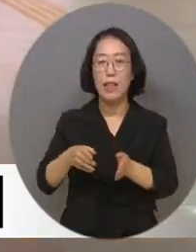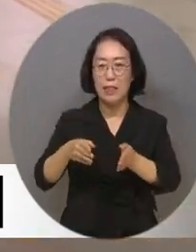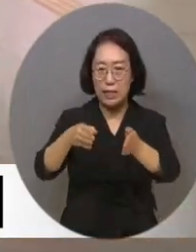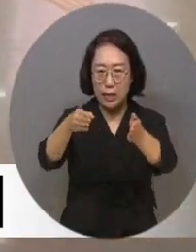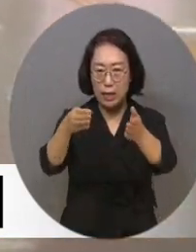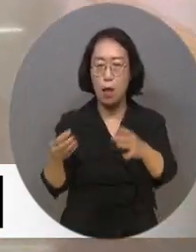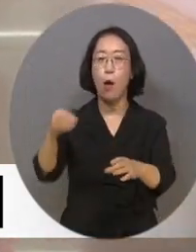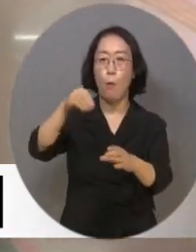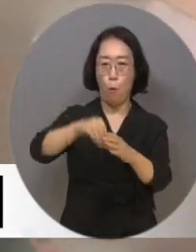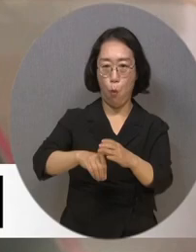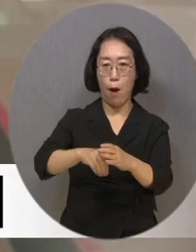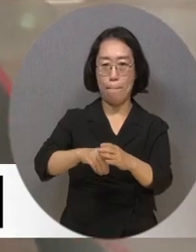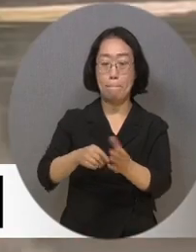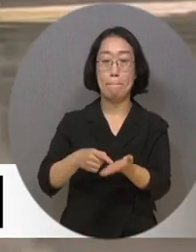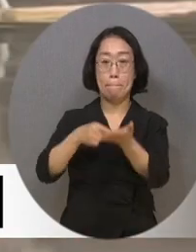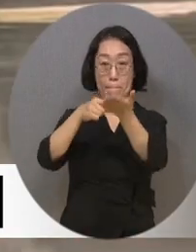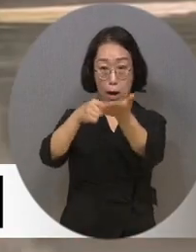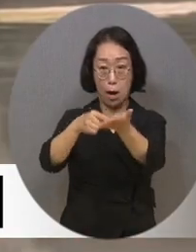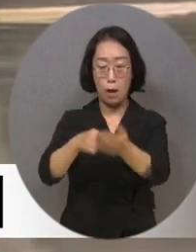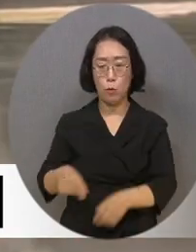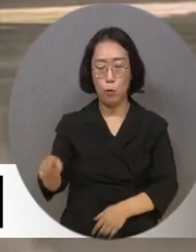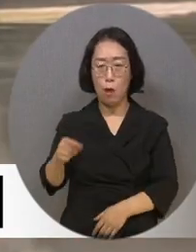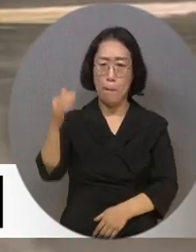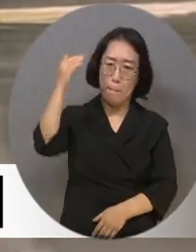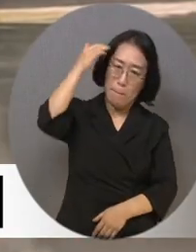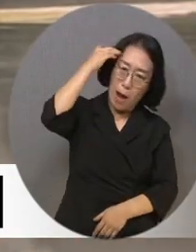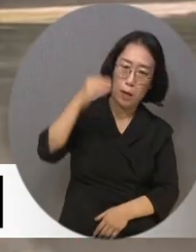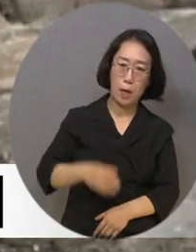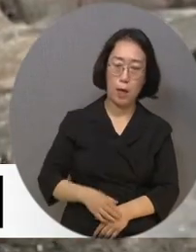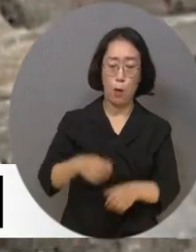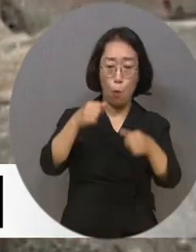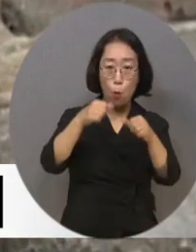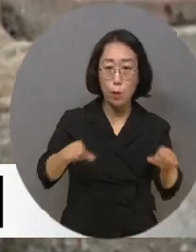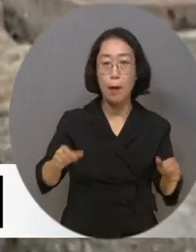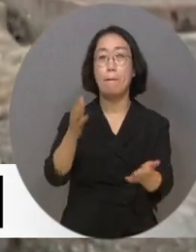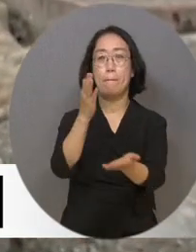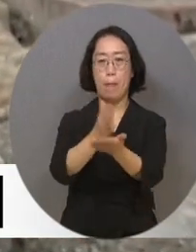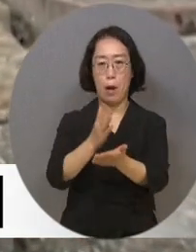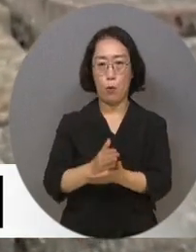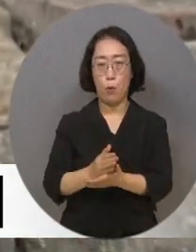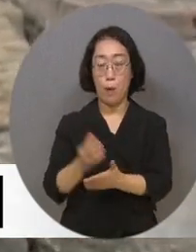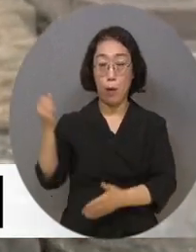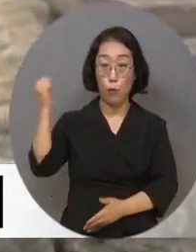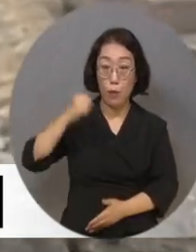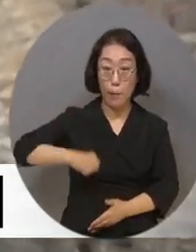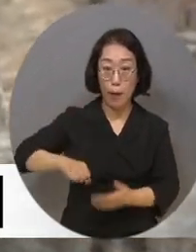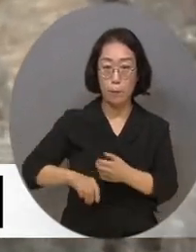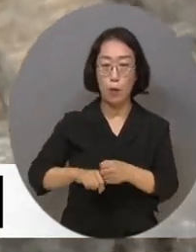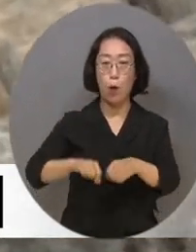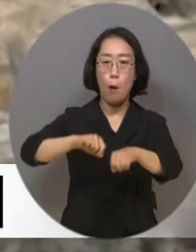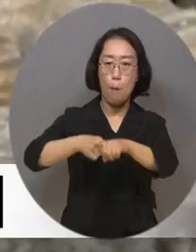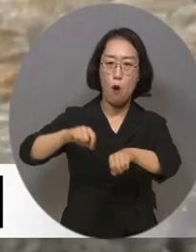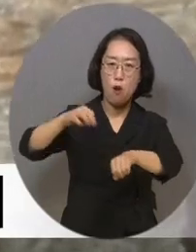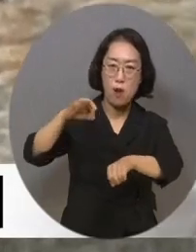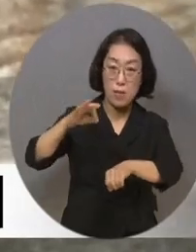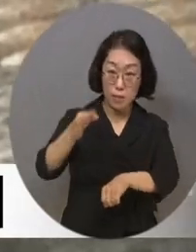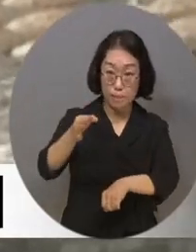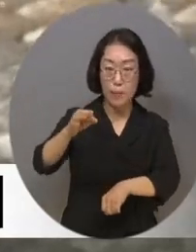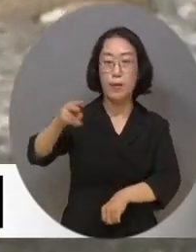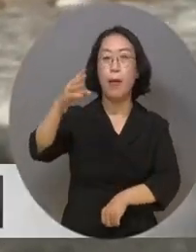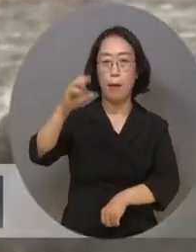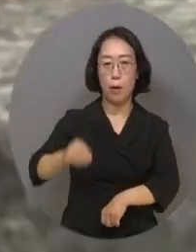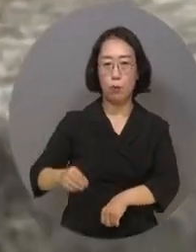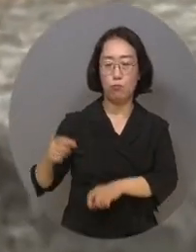명시했습니다 또이를 훼손하거나 이용을 방해하는 행위를 금지하고 위반할 경우 200만원 이하의 과태료를